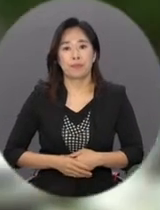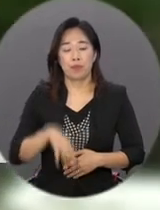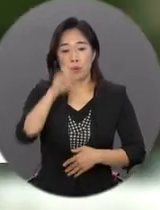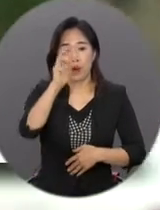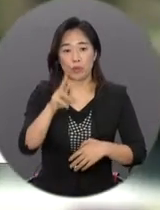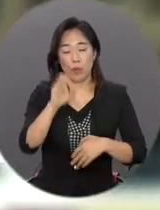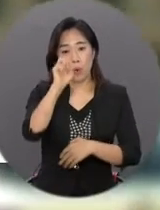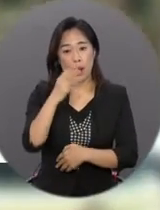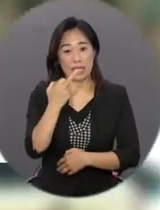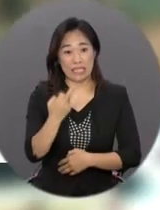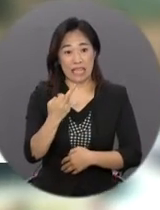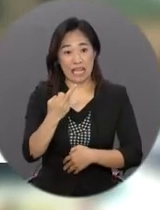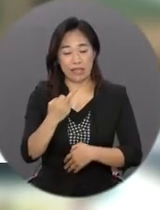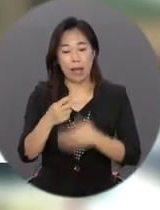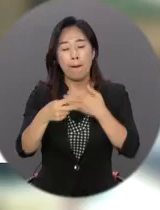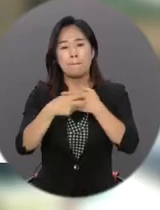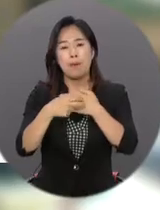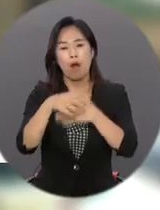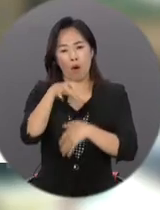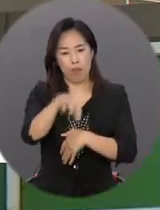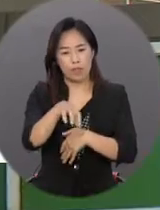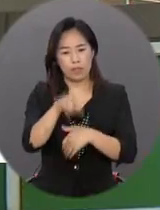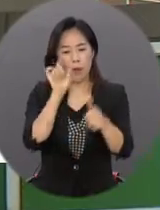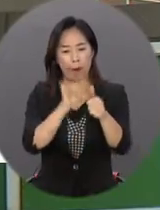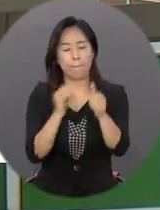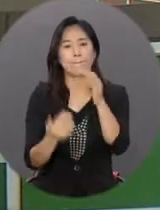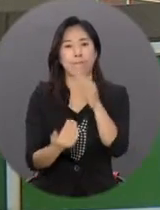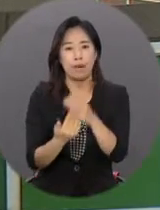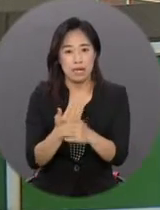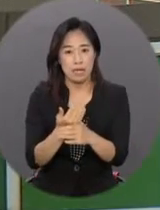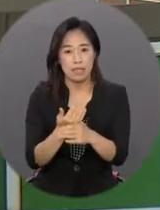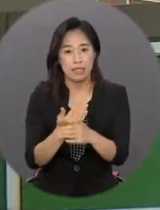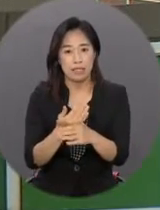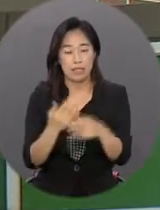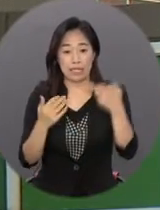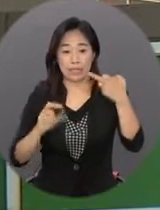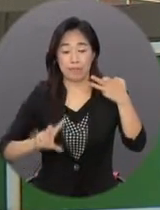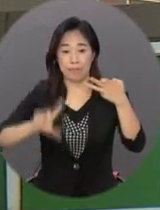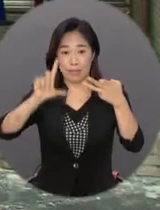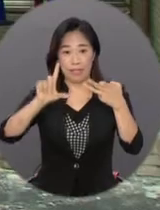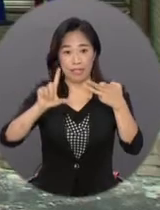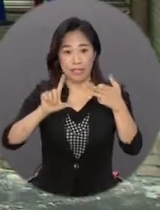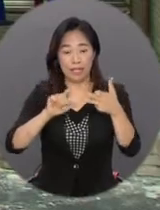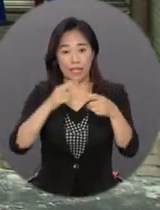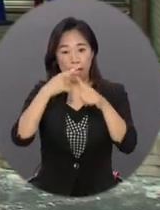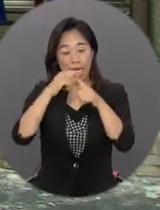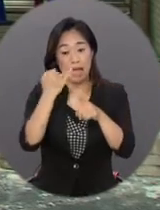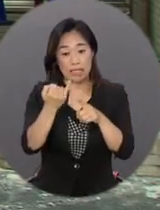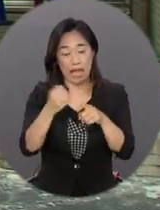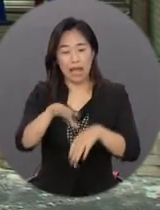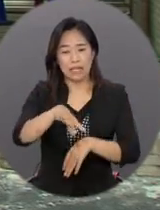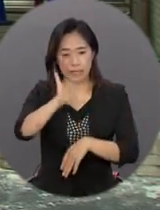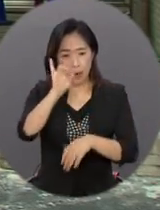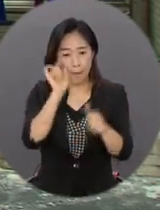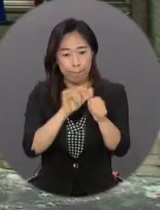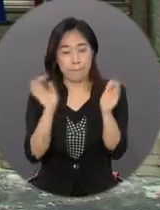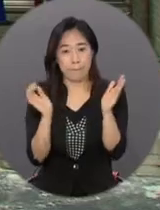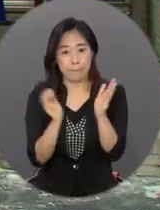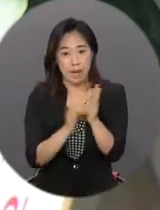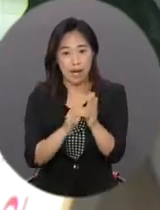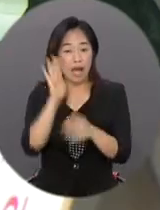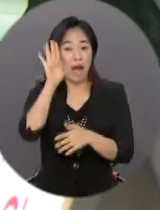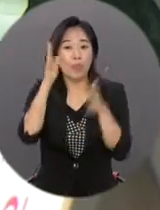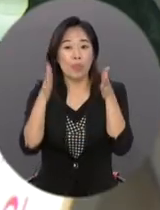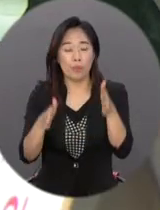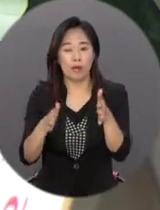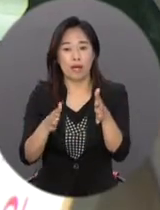광주 광산구의 병원에서 확진자가 또 나왔습니다. 지난 18일 간호사 한 명이 처음 확진된 이후 나흘 동안 의료진과